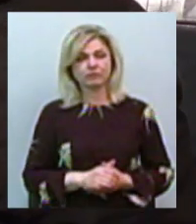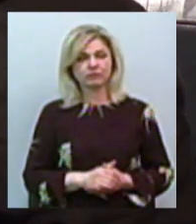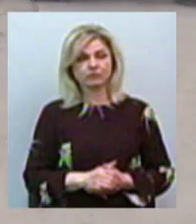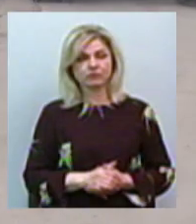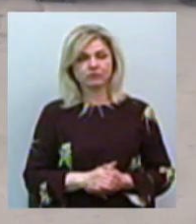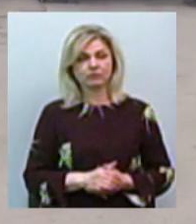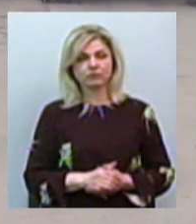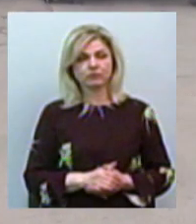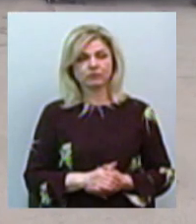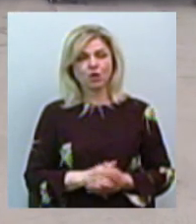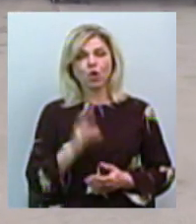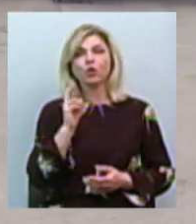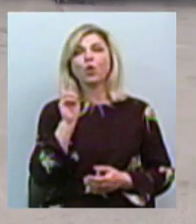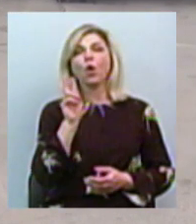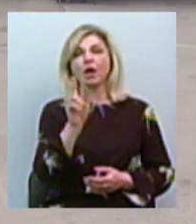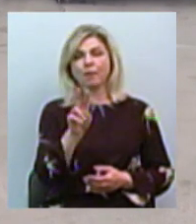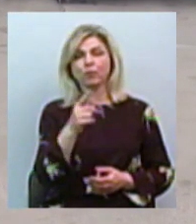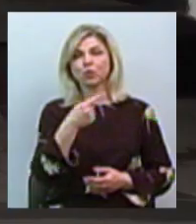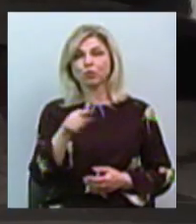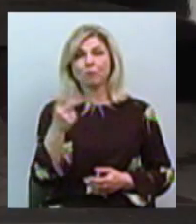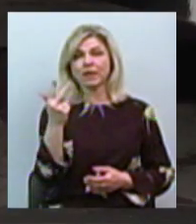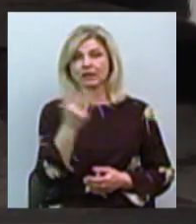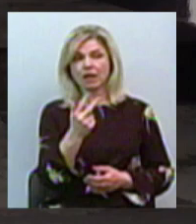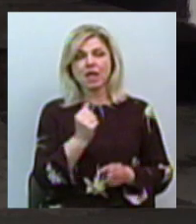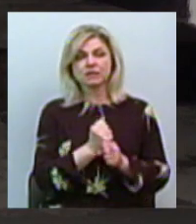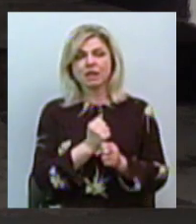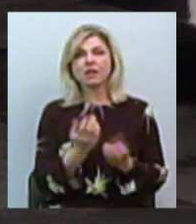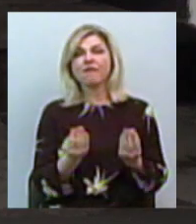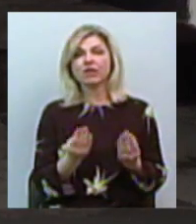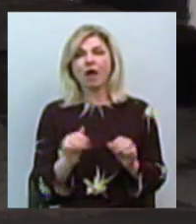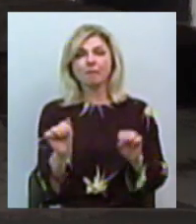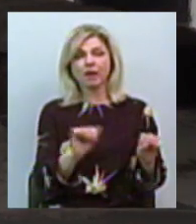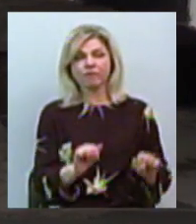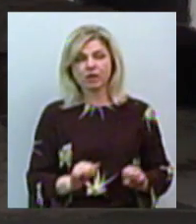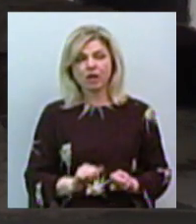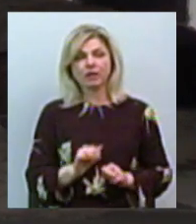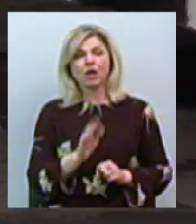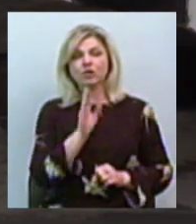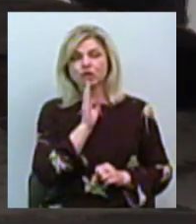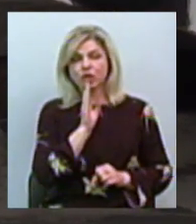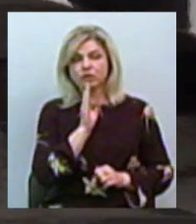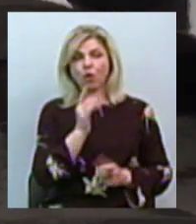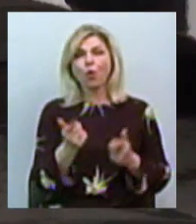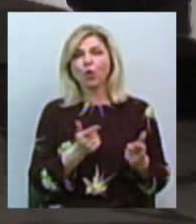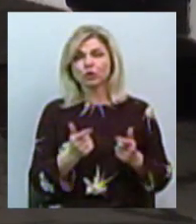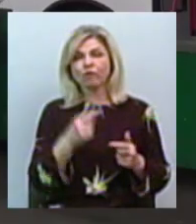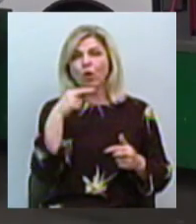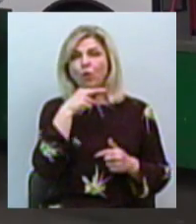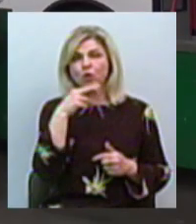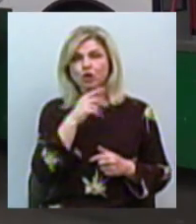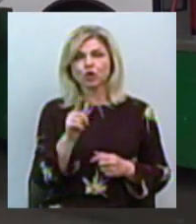цей вагон. Тролейбусне депо номер 3. Зробивши вологе прибирання тролейбуса, прибиральниця Анжела Мельничук готує розчин,